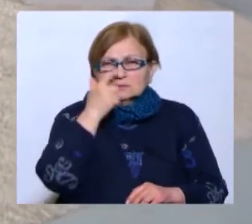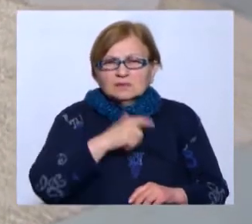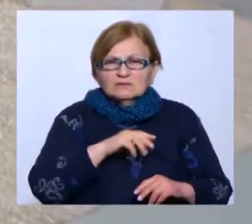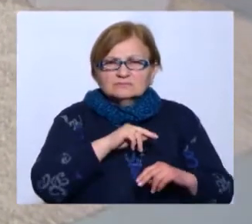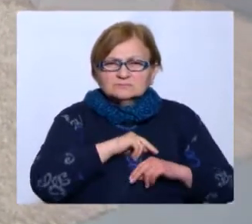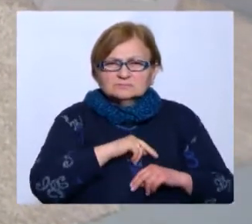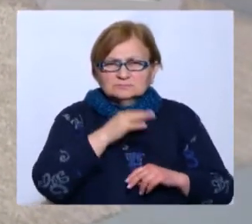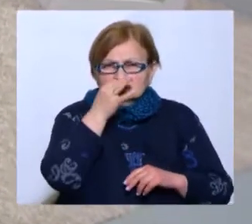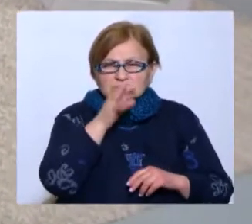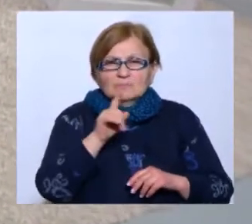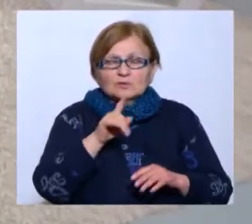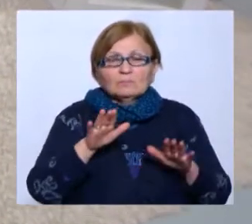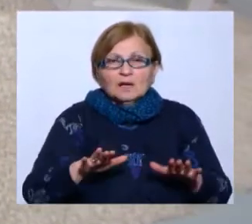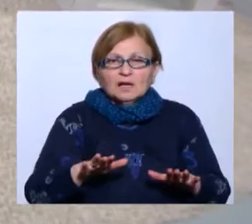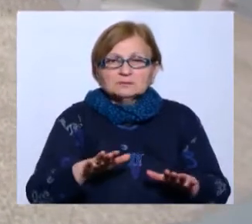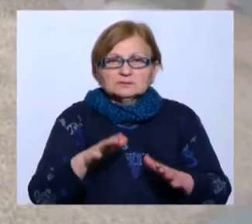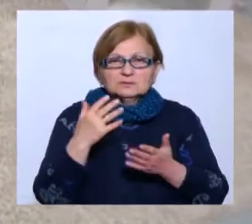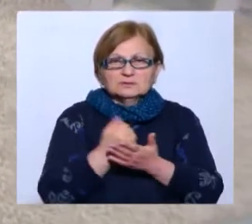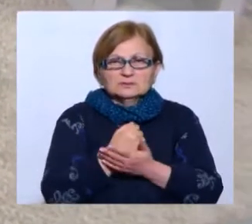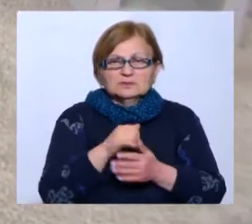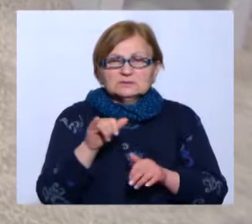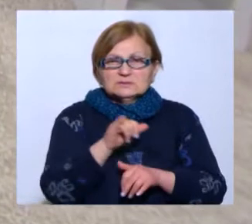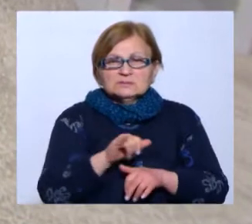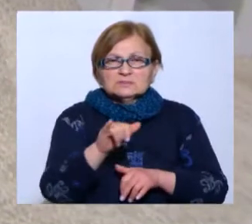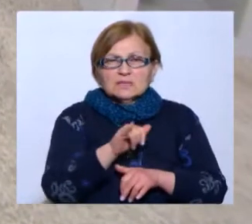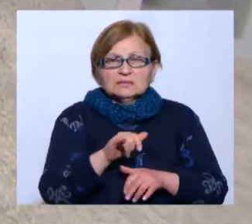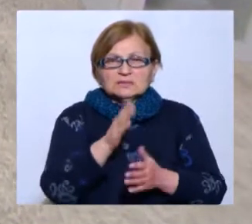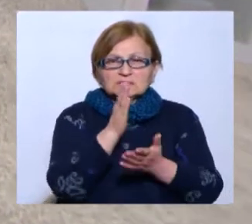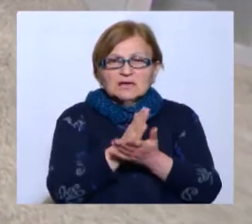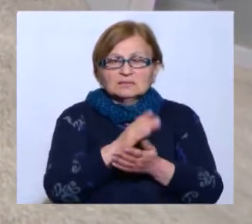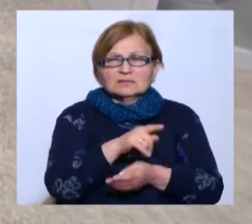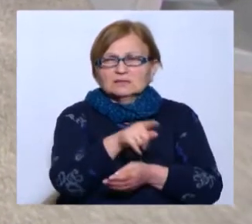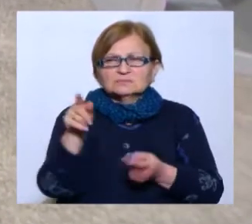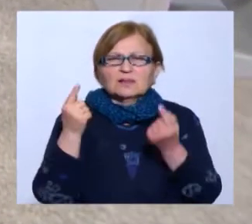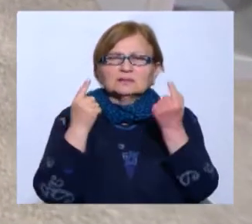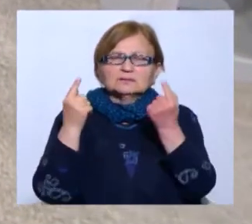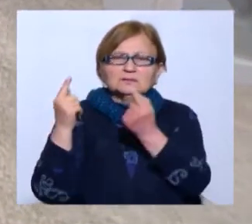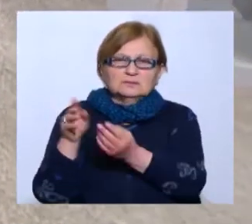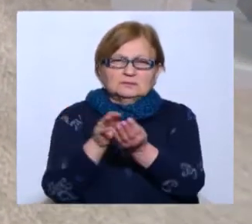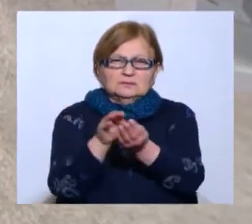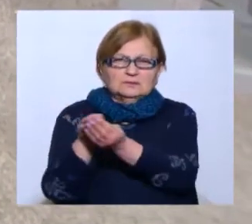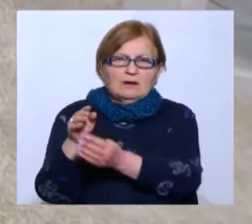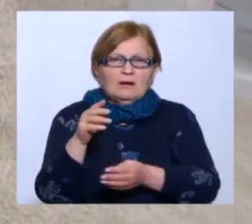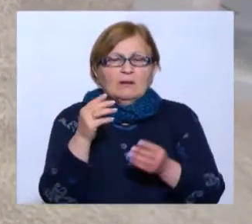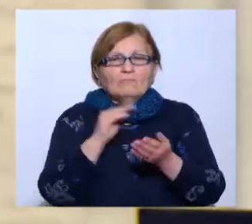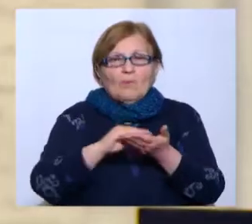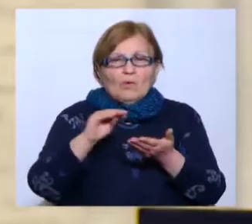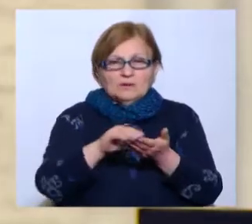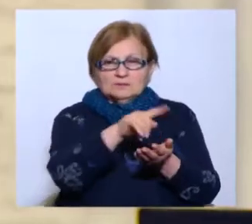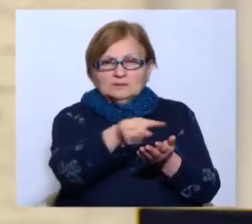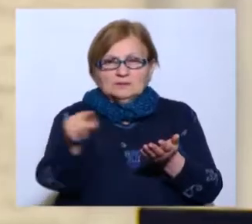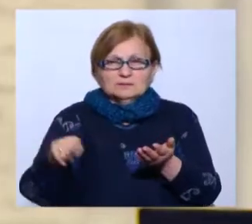რომ ადგილი დაიმკვიდროს იქ, სადაც ეს უკვდავი პოეტები განისვენებენ, იქ, სადაც ქართული